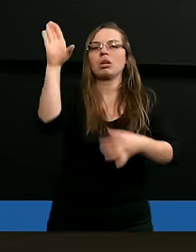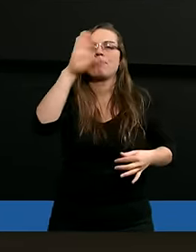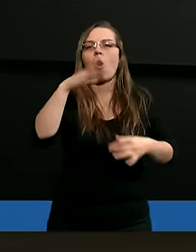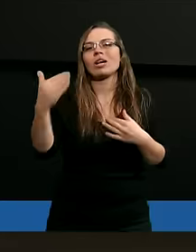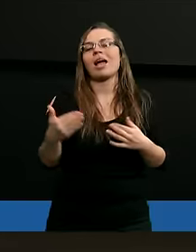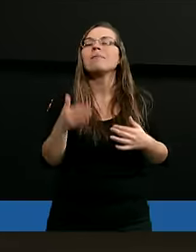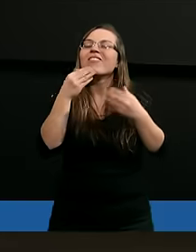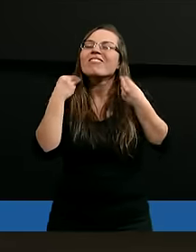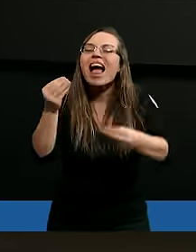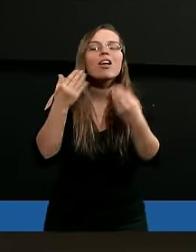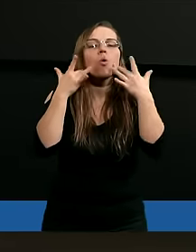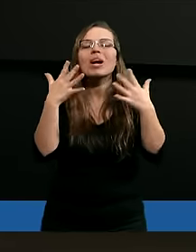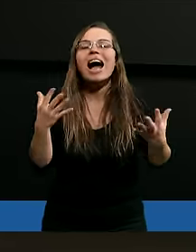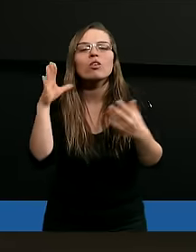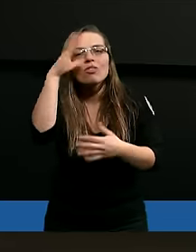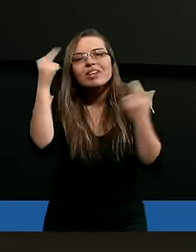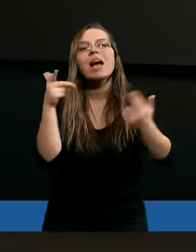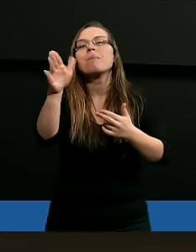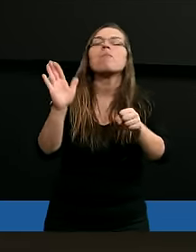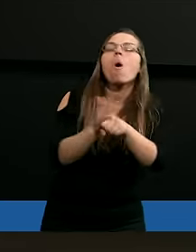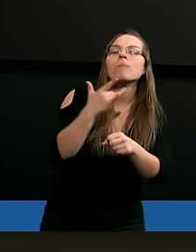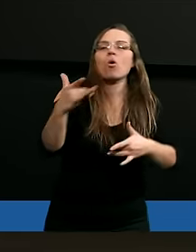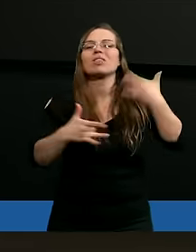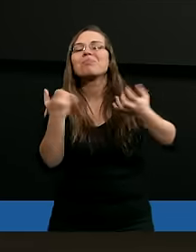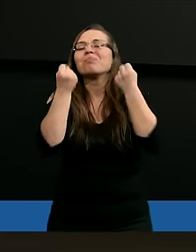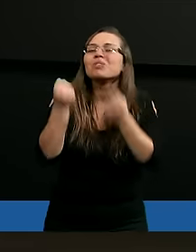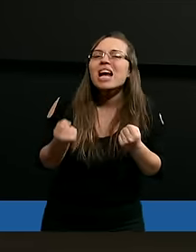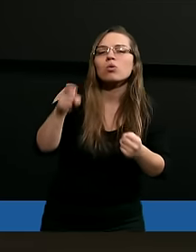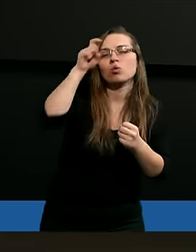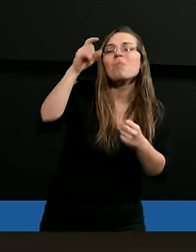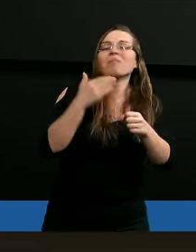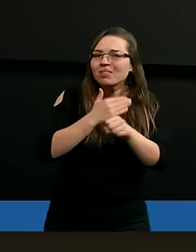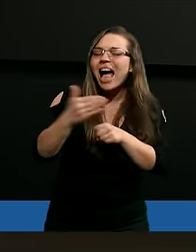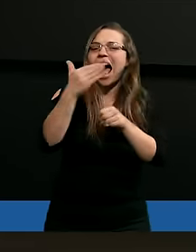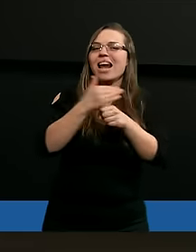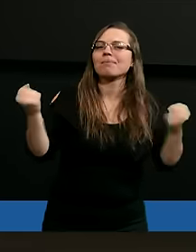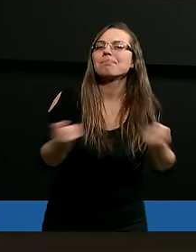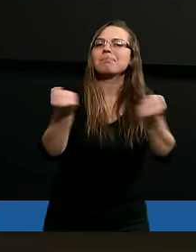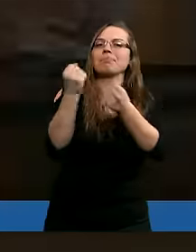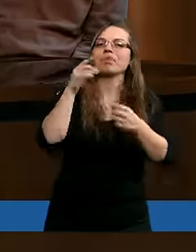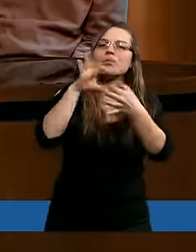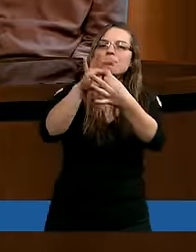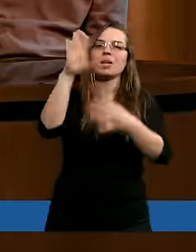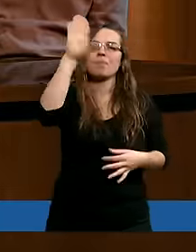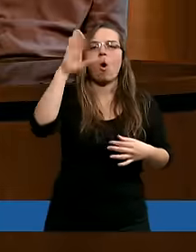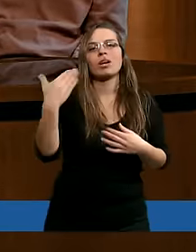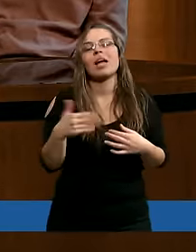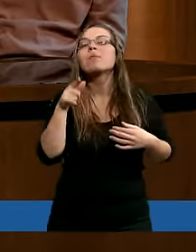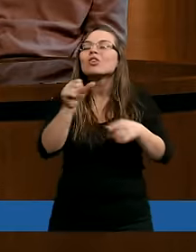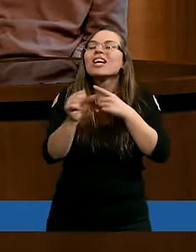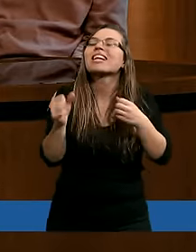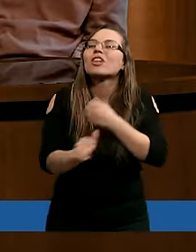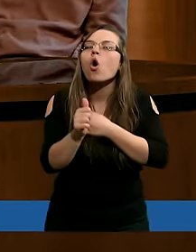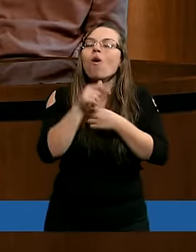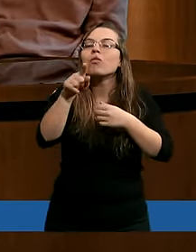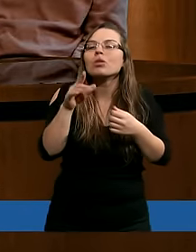przynosi wielką radość w niebie, że pomimo ciężarów idziemy dalej. I to jest powód do przetrwania